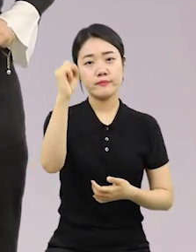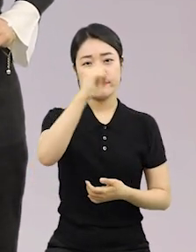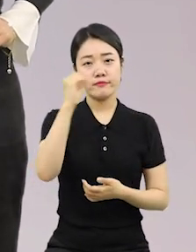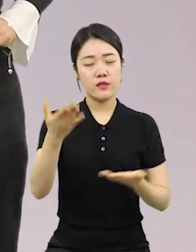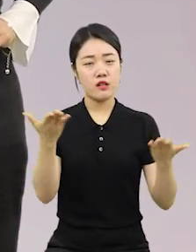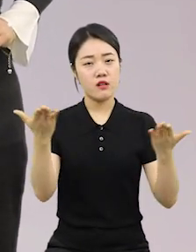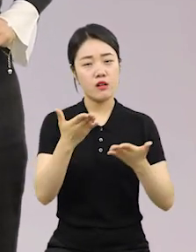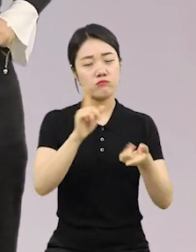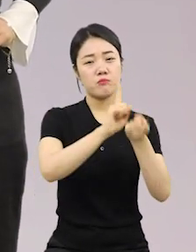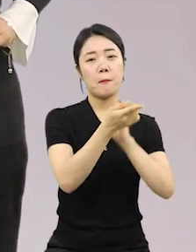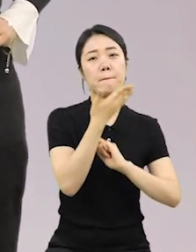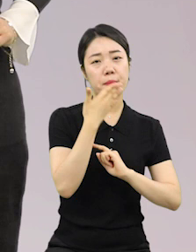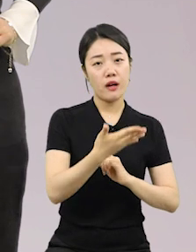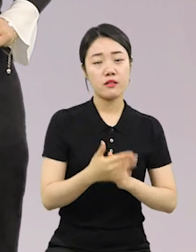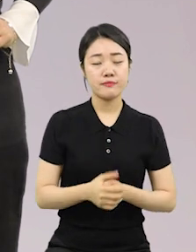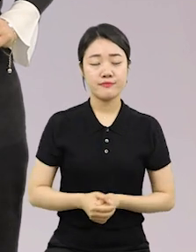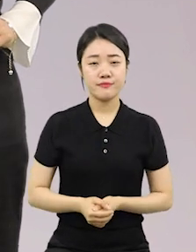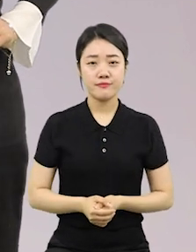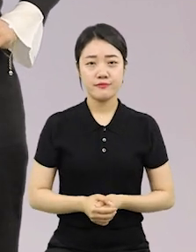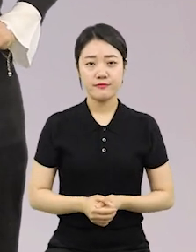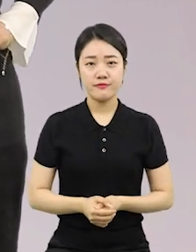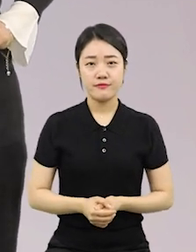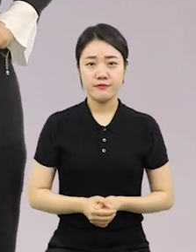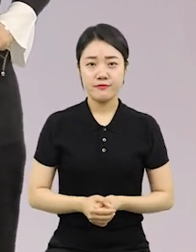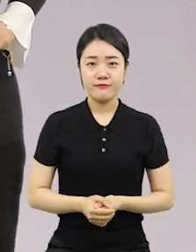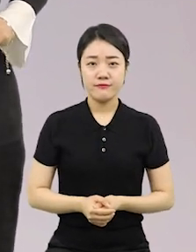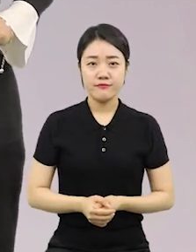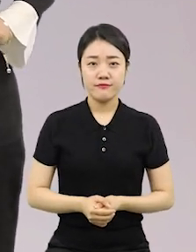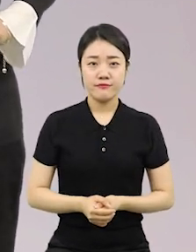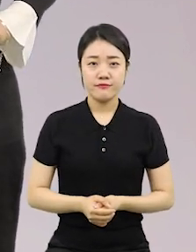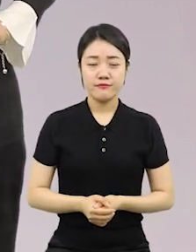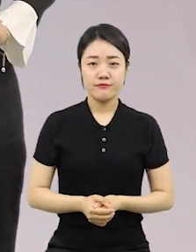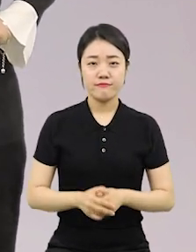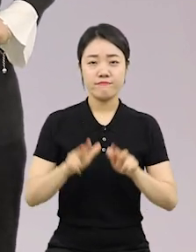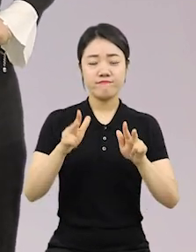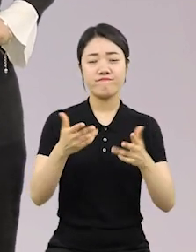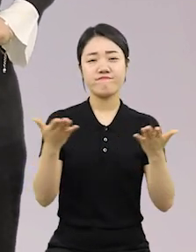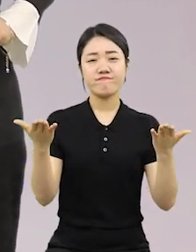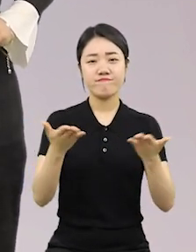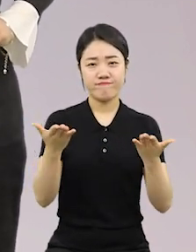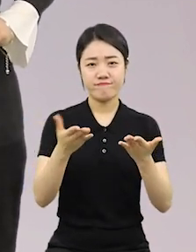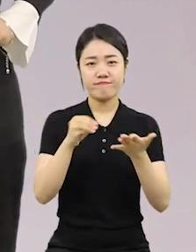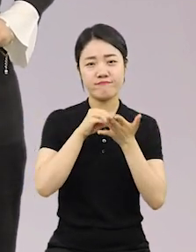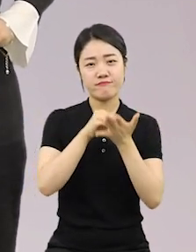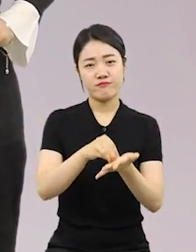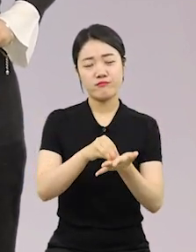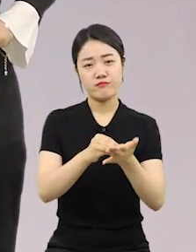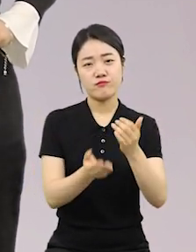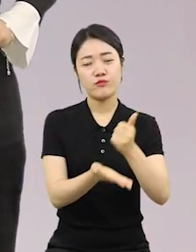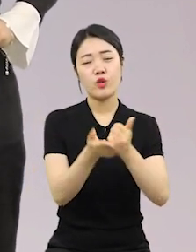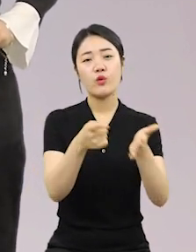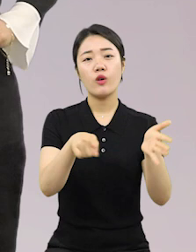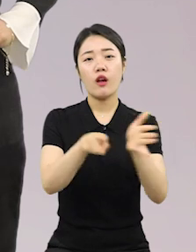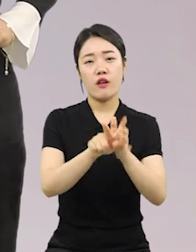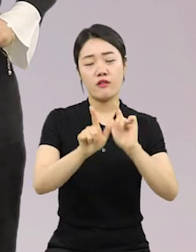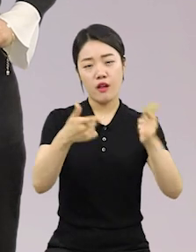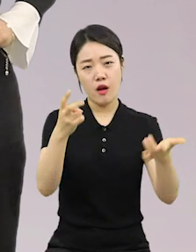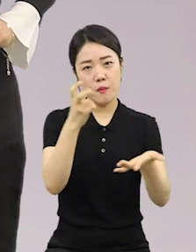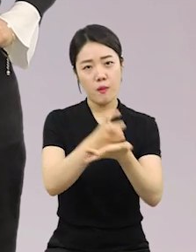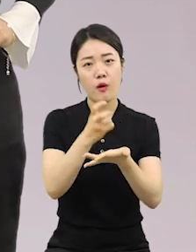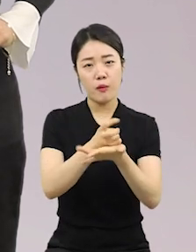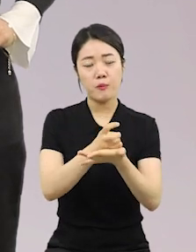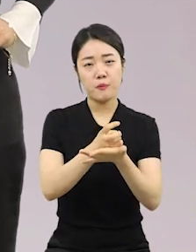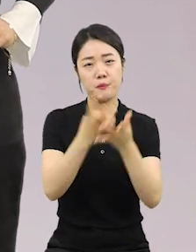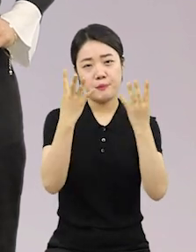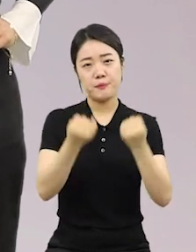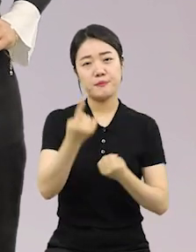52%의 일자리를 대체할 수 있을 것으로 전망한다는데요. 이에 청년들의 구직을 독려하기 위한 다양한 정책들도